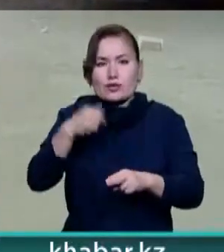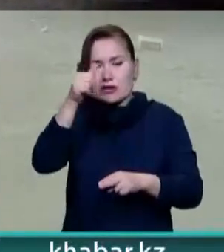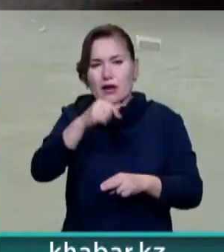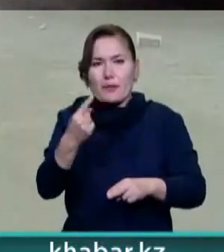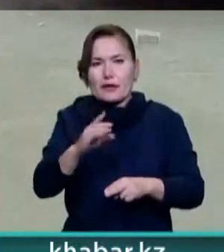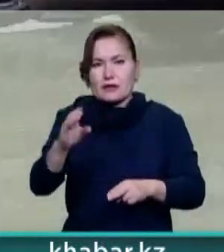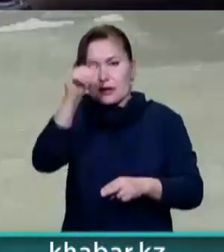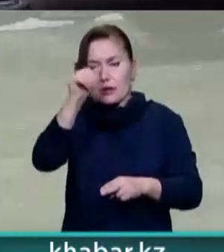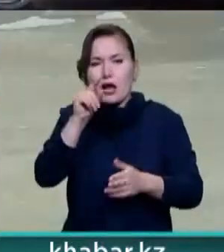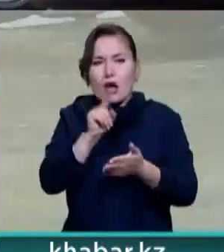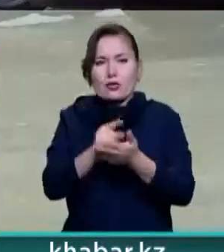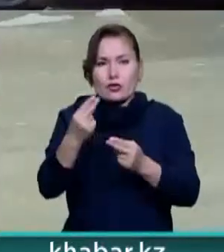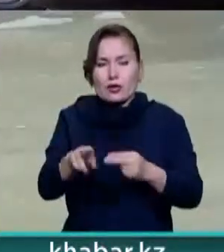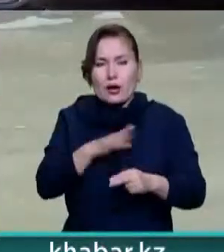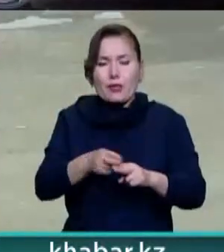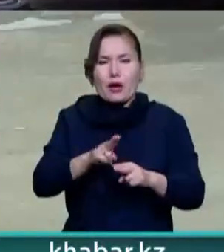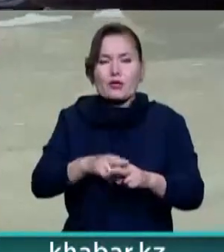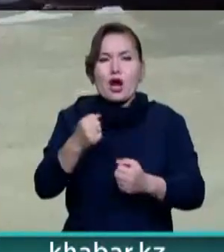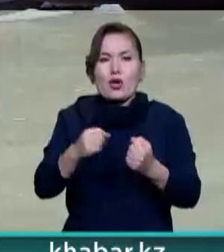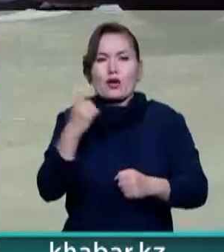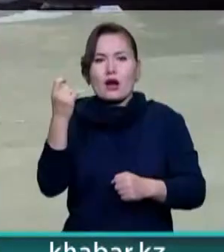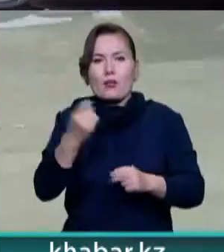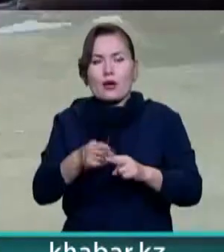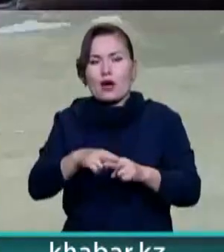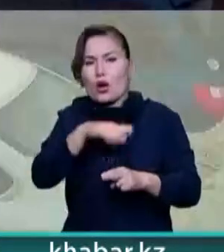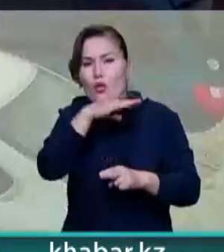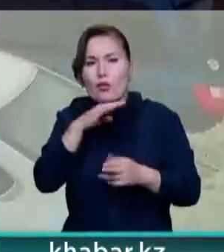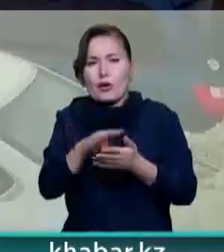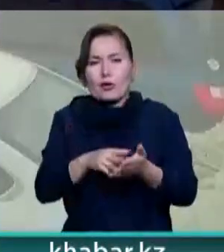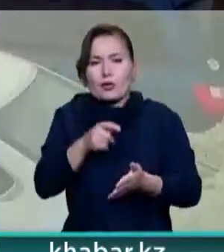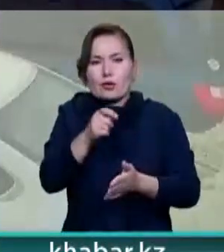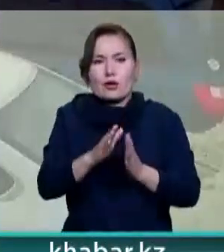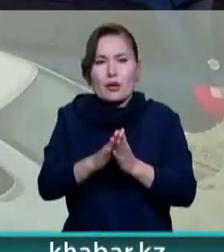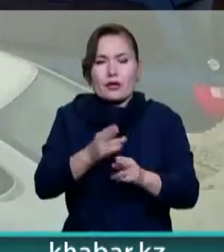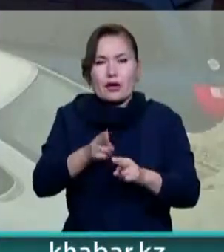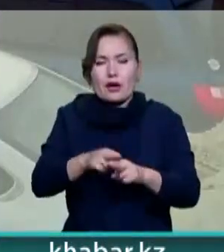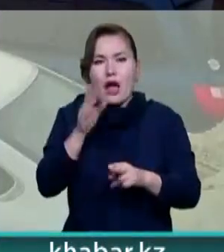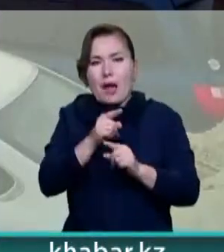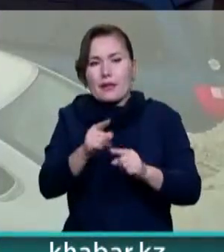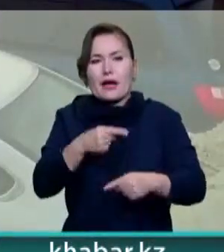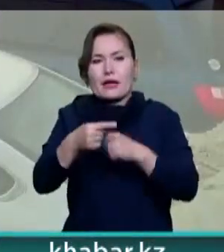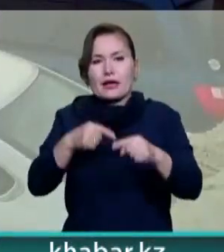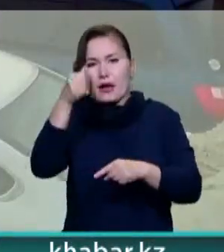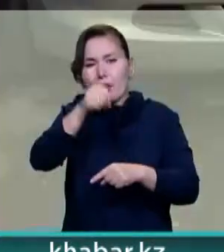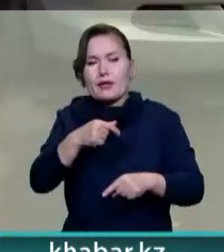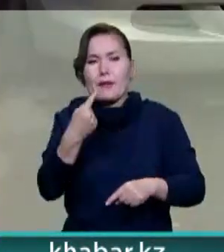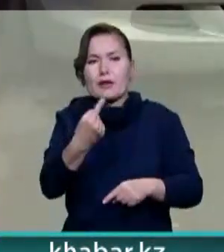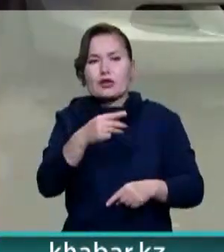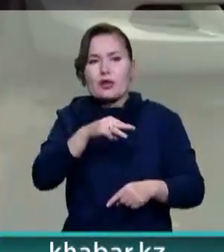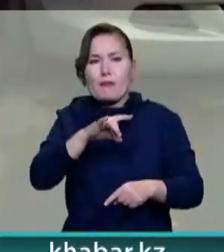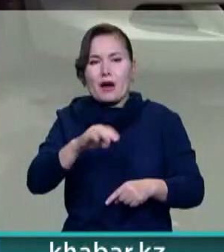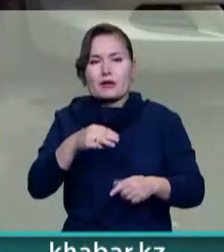қыркүйегінде бітуі тиіс болатын. Бірақ көлік иелері тарапынан келіп түскен өтініштерге байланысты оның мерзімі келесі жылдың 1 наурызына